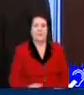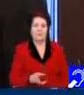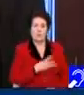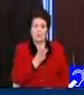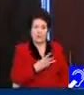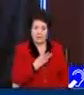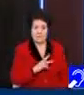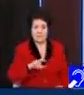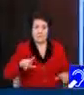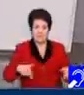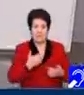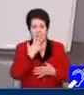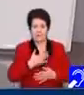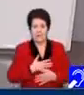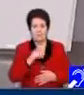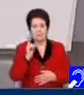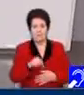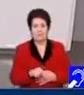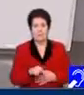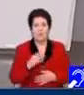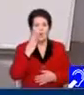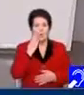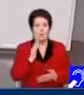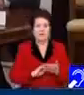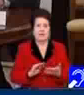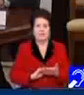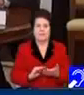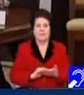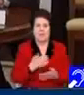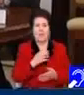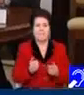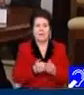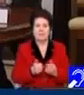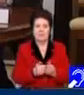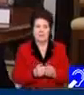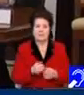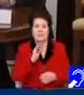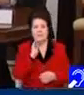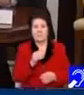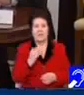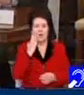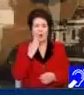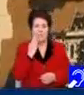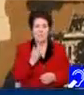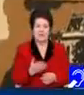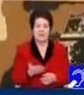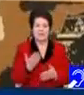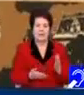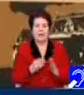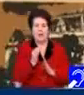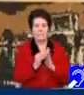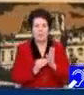Dorința de a reînvia dragostea pentru România, așa descrie primarul Iașului parteneriatul încheiat cu Academia Română. De asta am și numit